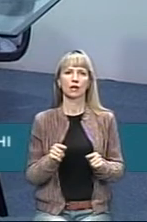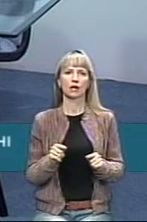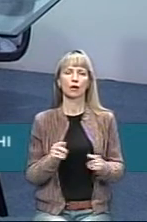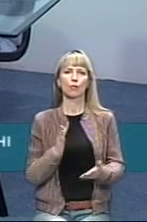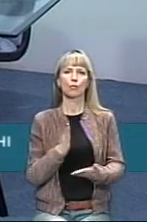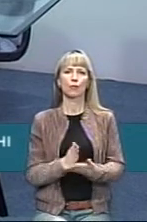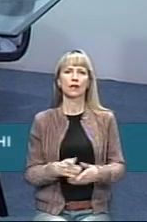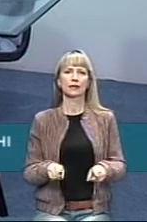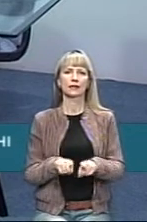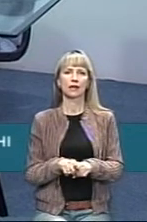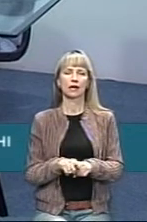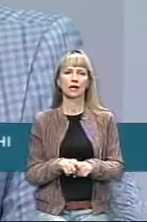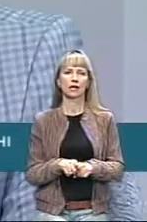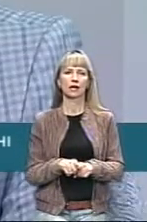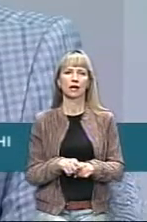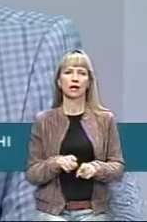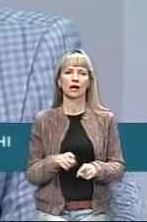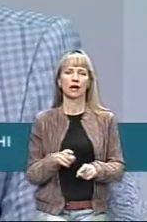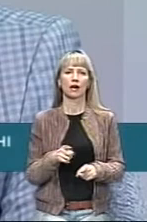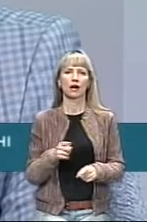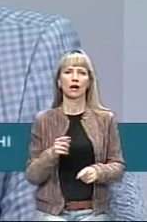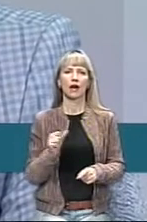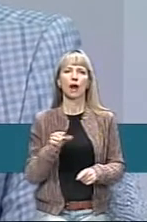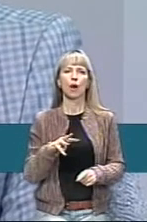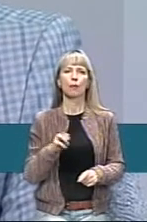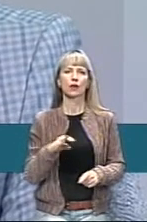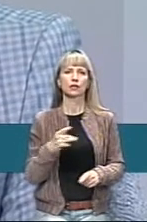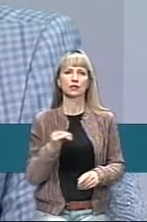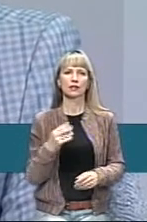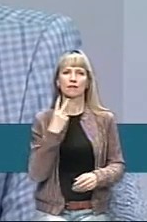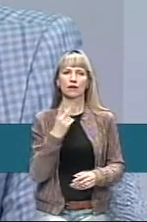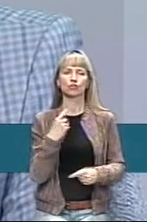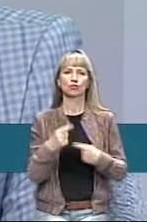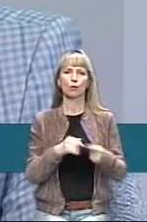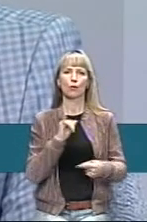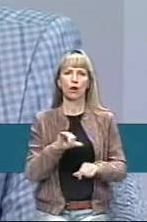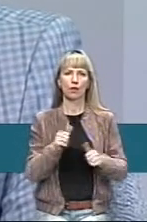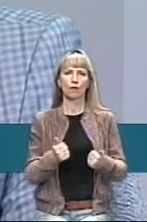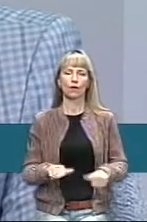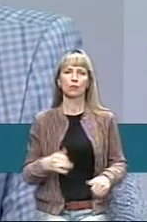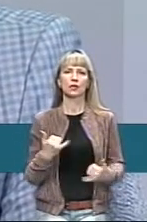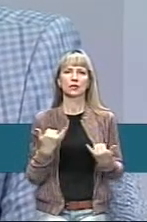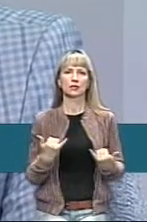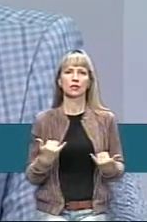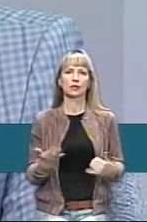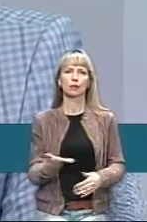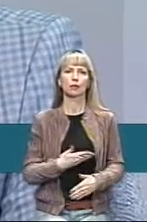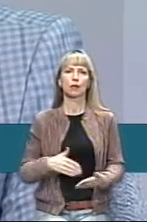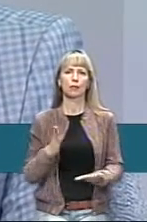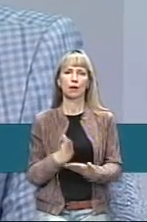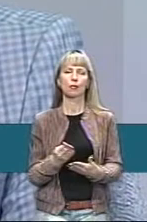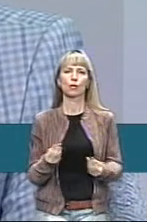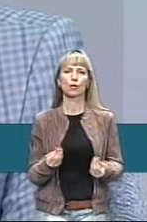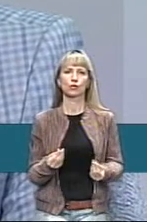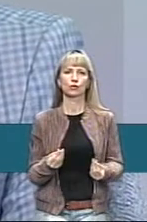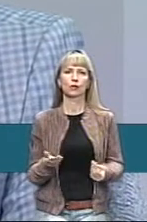мала такий аматорський вигляд через погане оформлення. Ага. Але зараз ми маємо кошти,